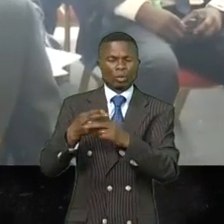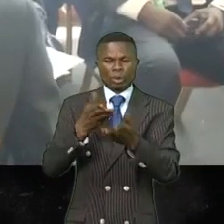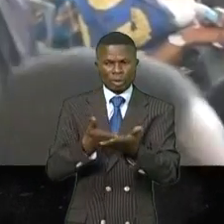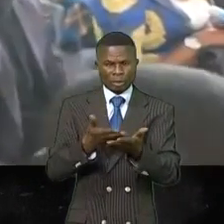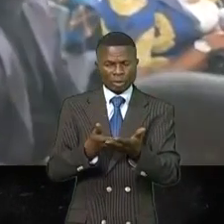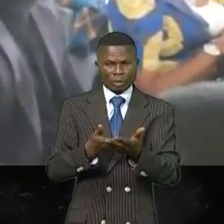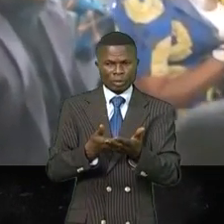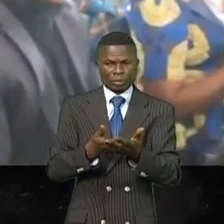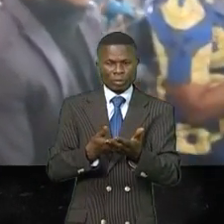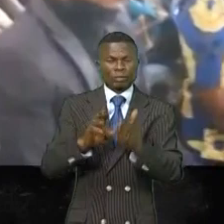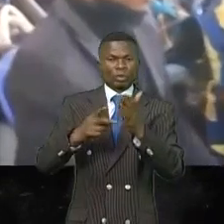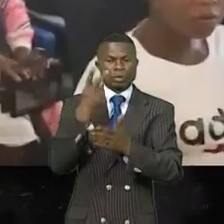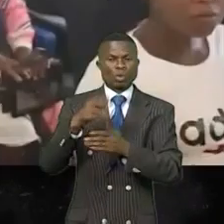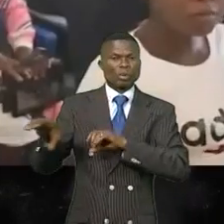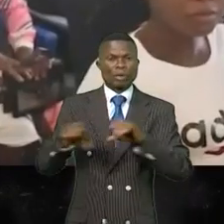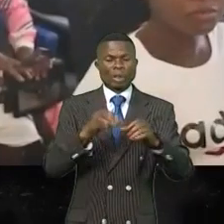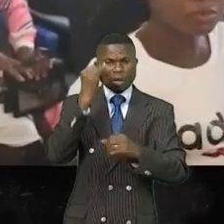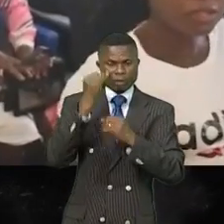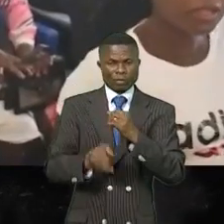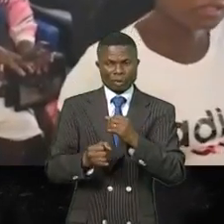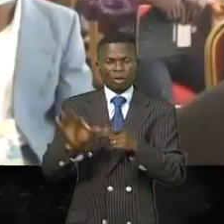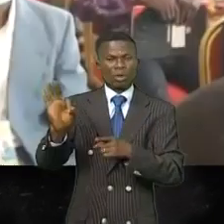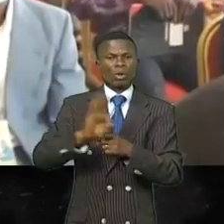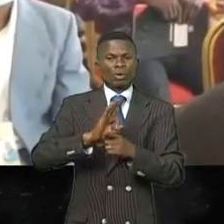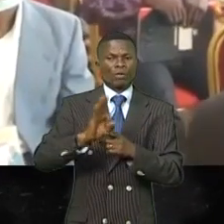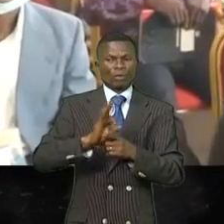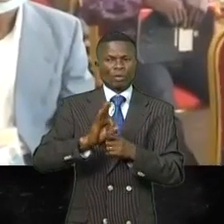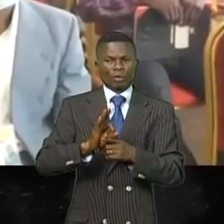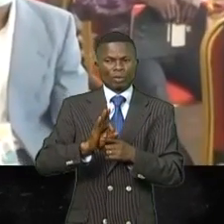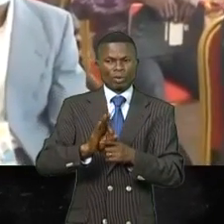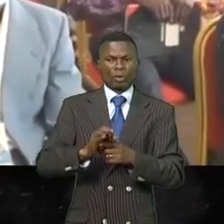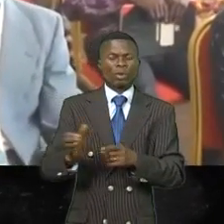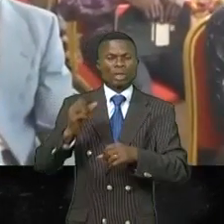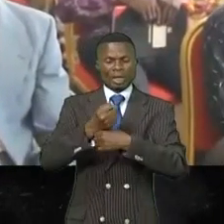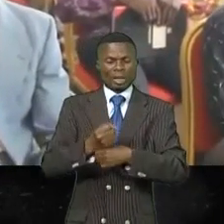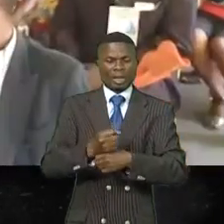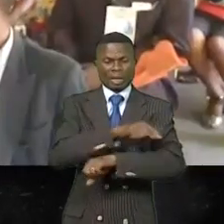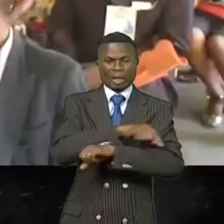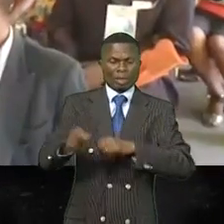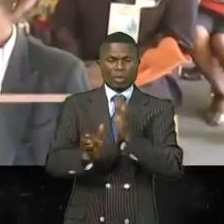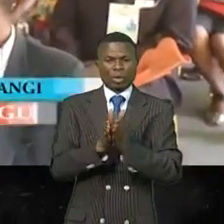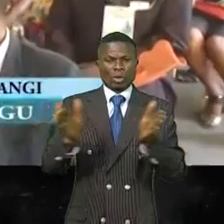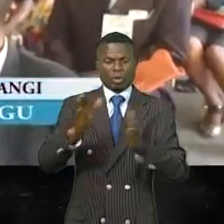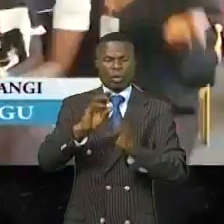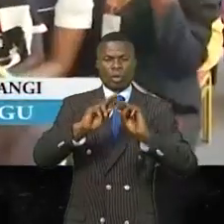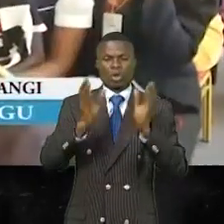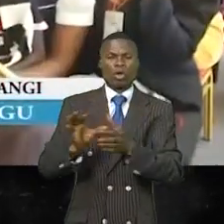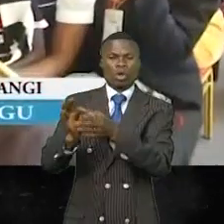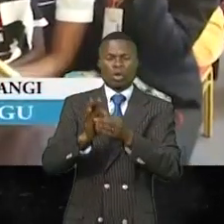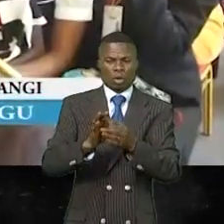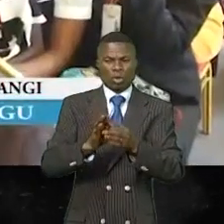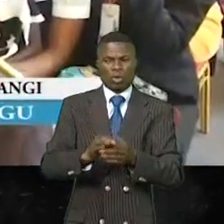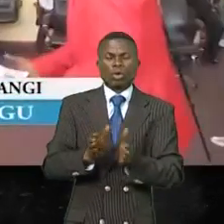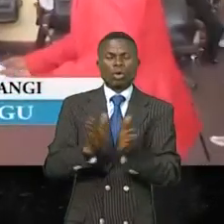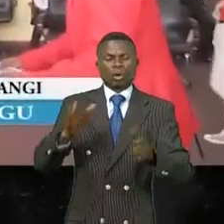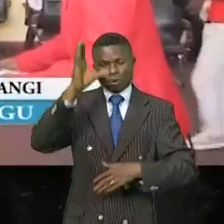Notez que la double cérémonie de clôture de la formation et de l'installation officielle de la coordination provinciale du COSAS Kwilu